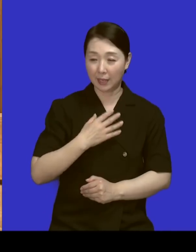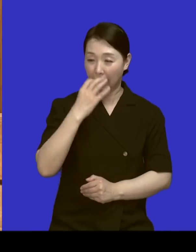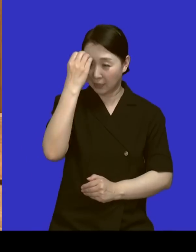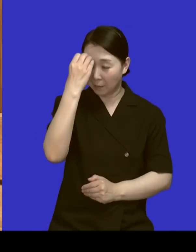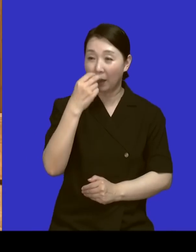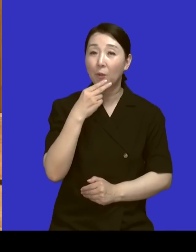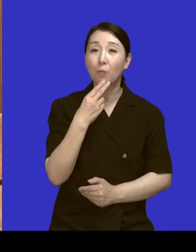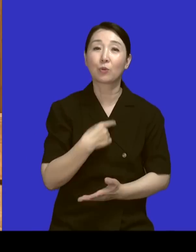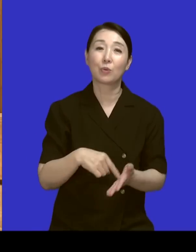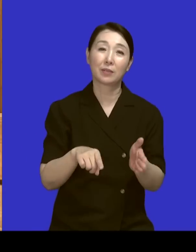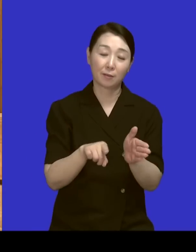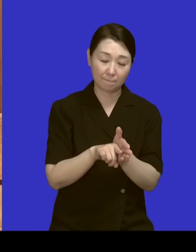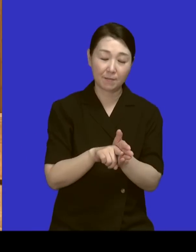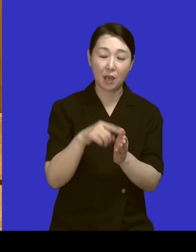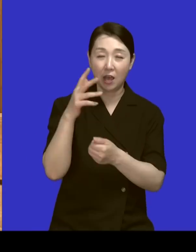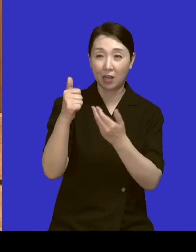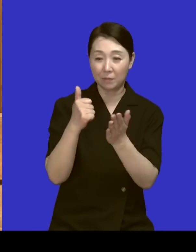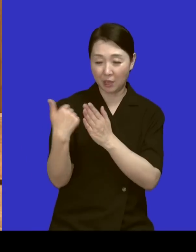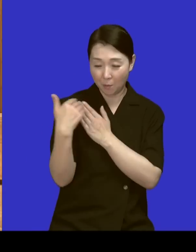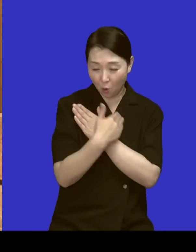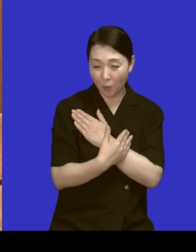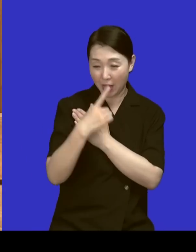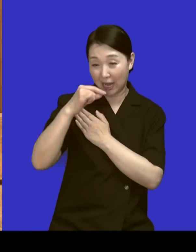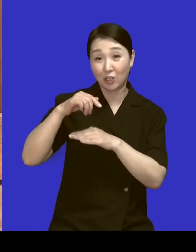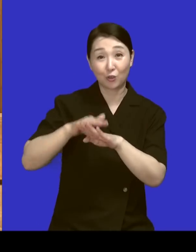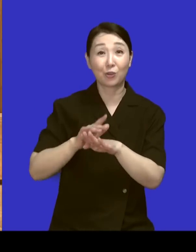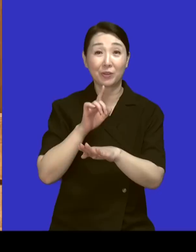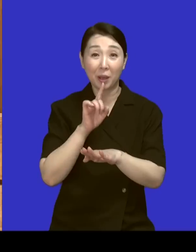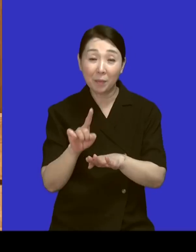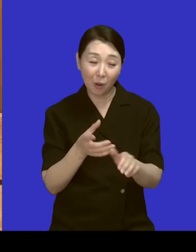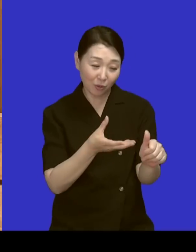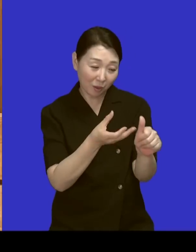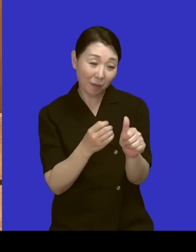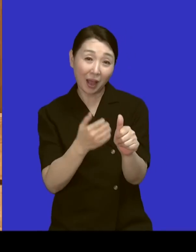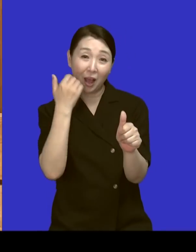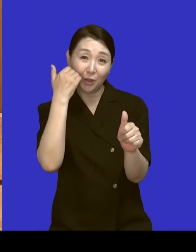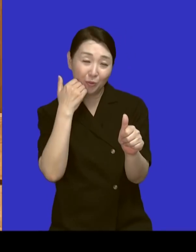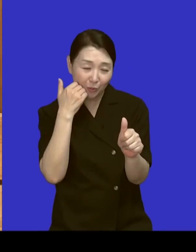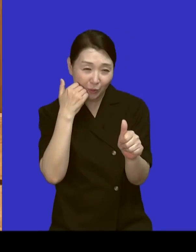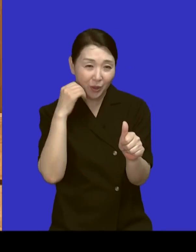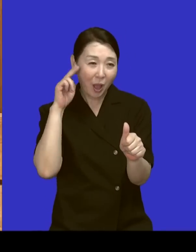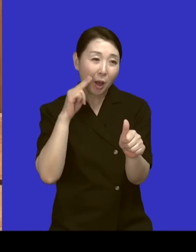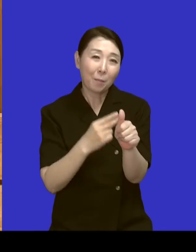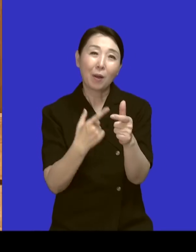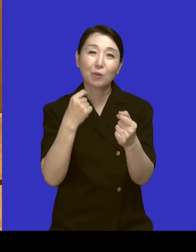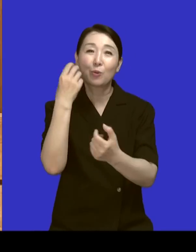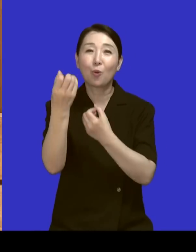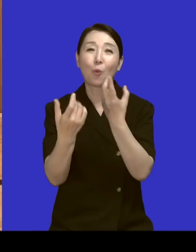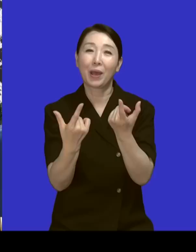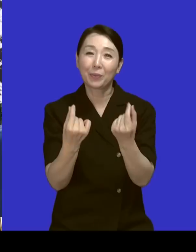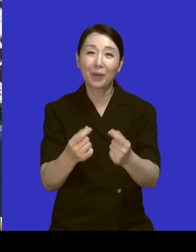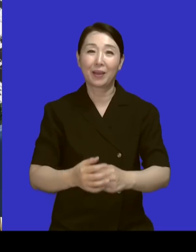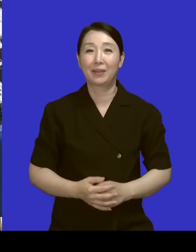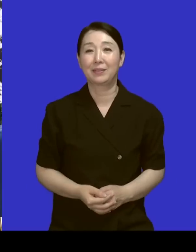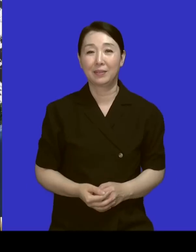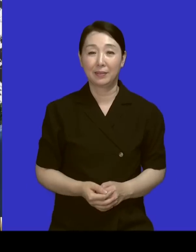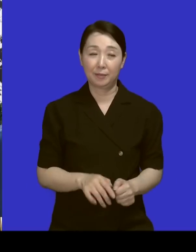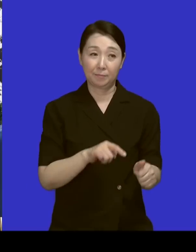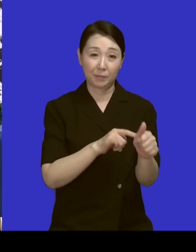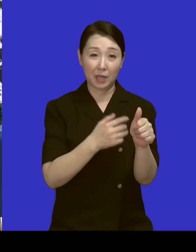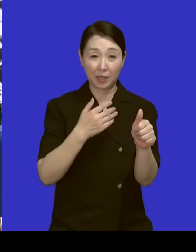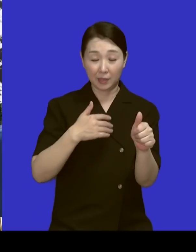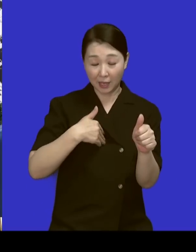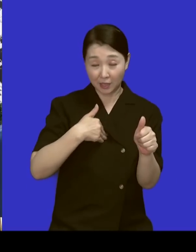위해 하나님께서 내 육체에 가시를 두었다라고 고백을 하는데요. 오늘 모실 초대 손님도 같은 고백을 하시는 분입니다. 네, 이분은